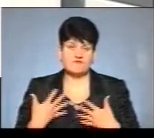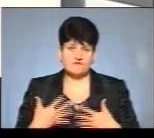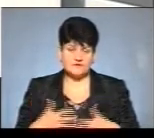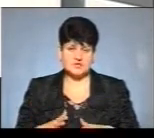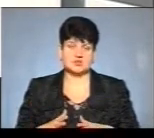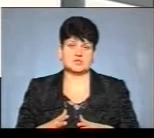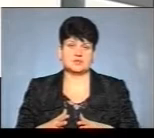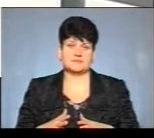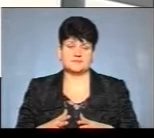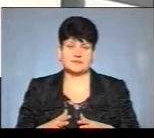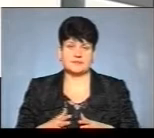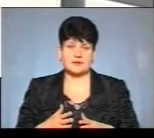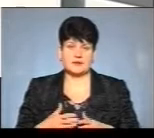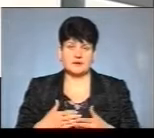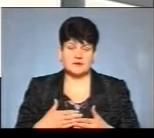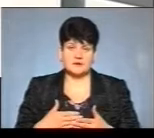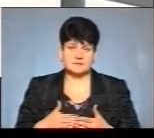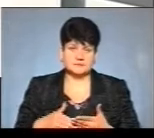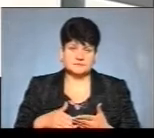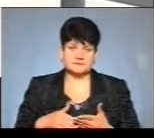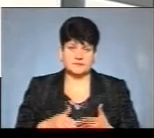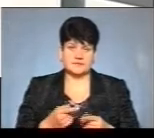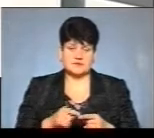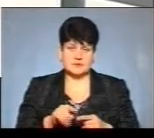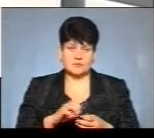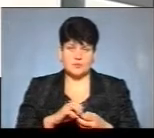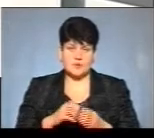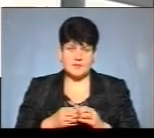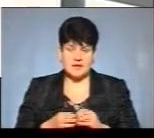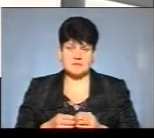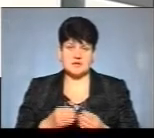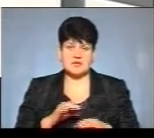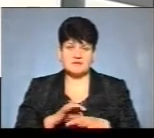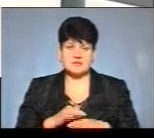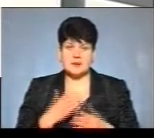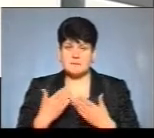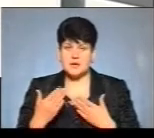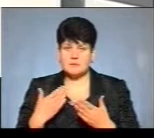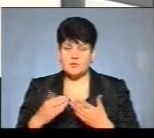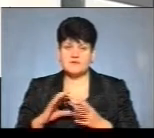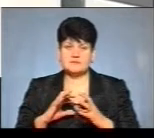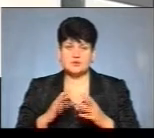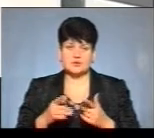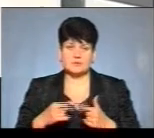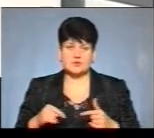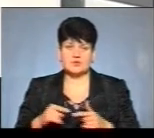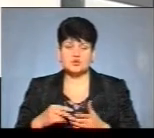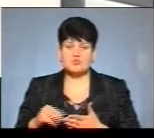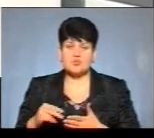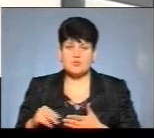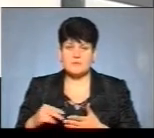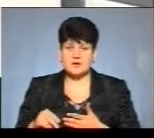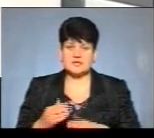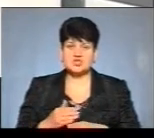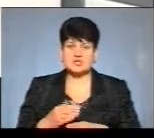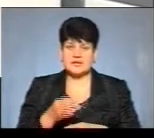відреагувала на дану проблему і вела перемовини з міжнародними донорами, щоб закупити